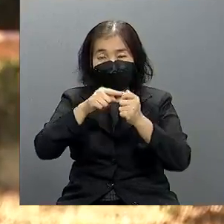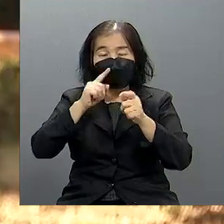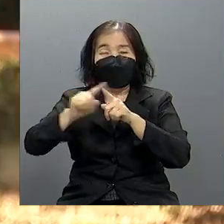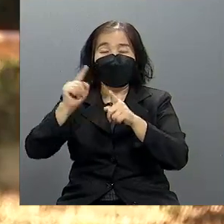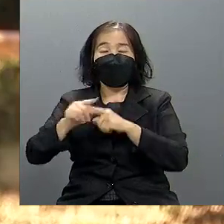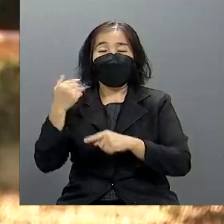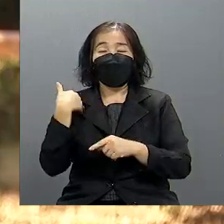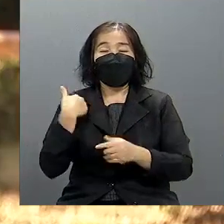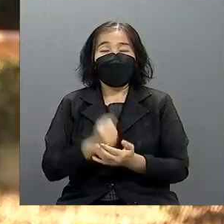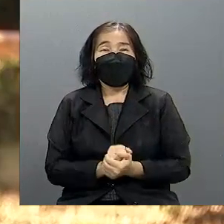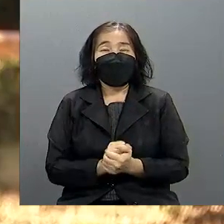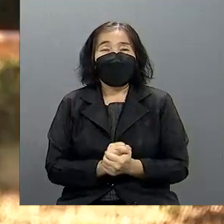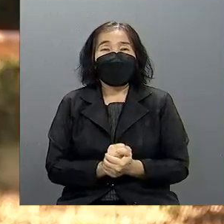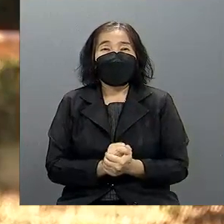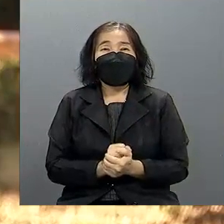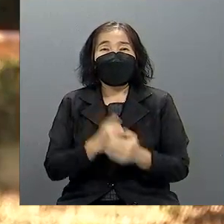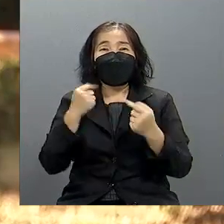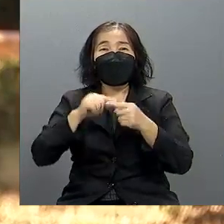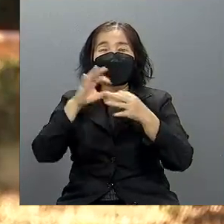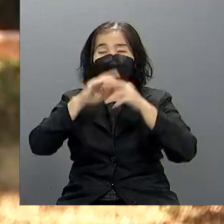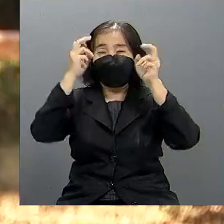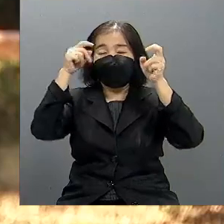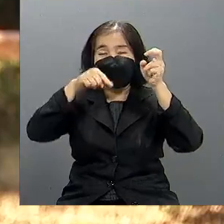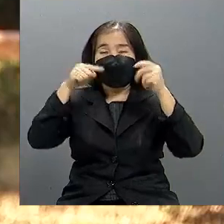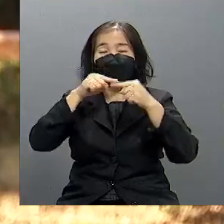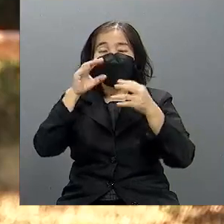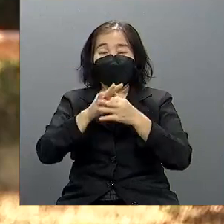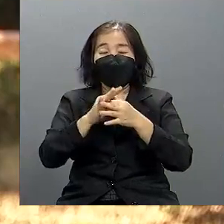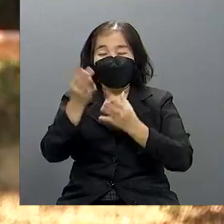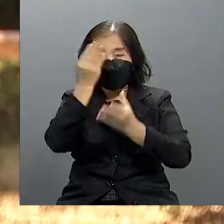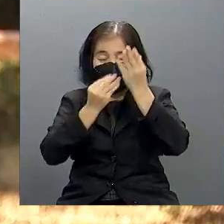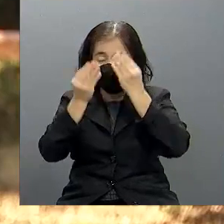และซัพพอร์ตในเรื่องนี้เรื่องความรู้แม้แต่เครือข่ายครับ